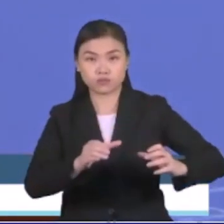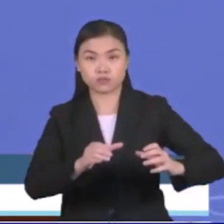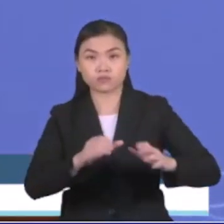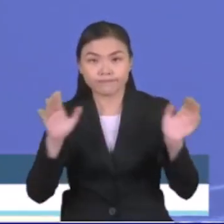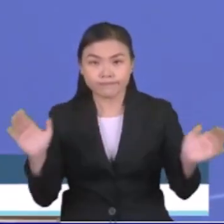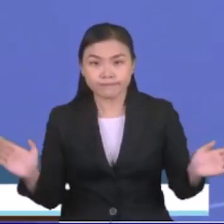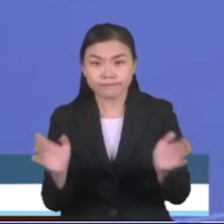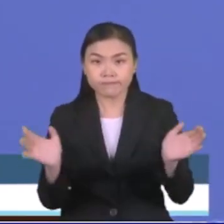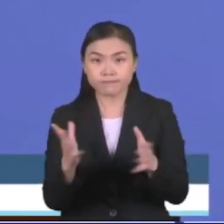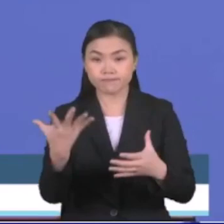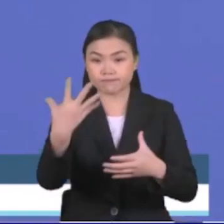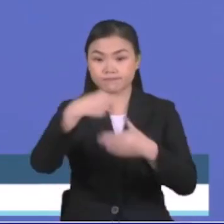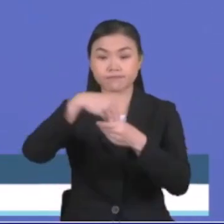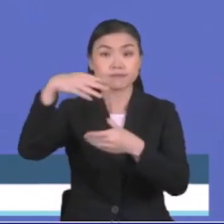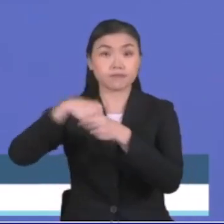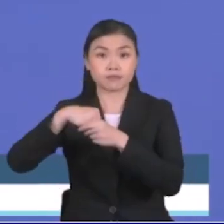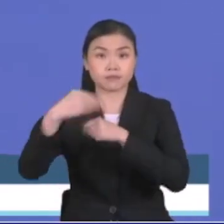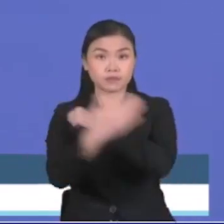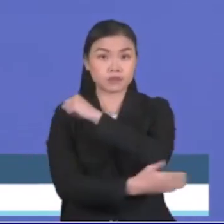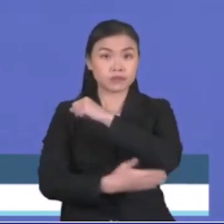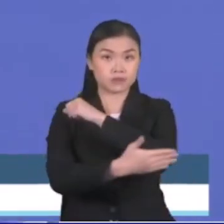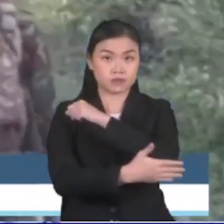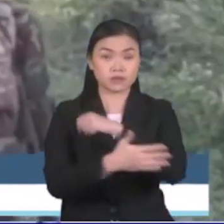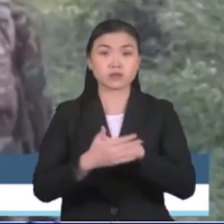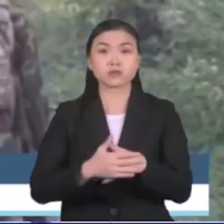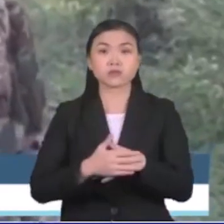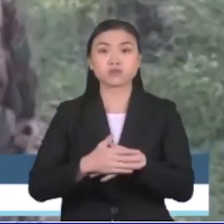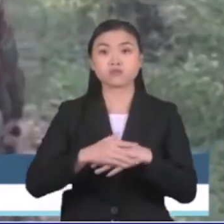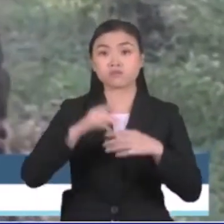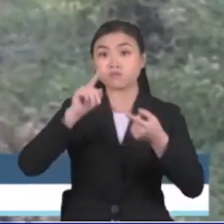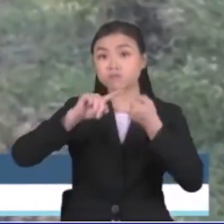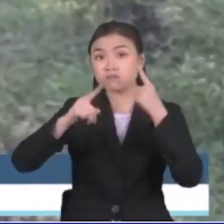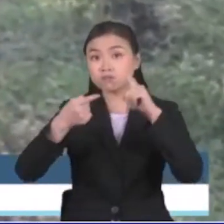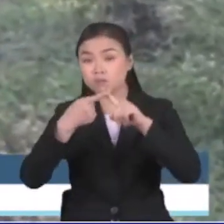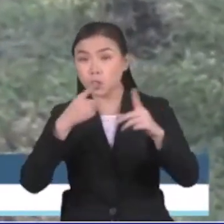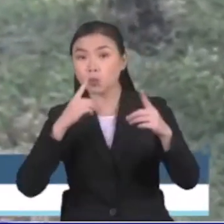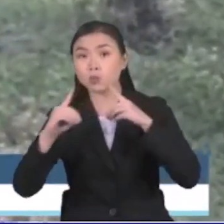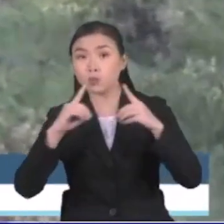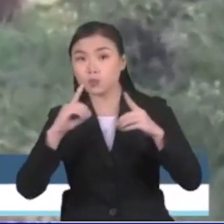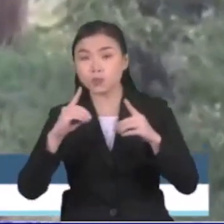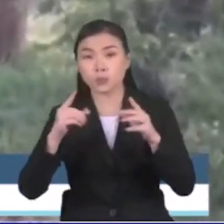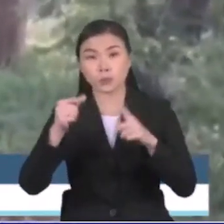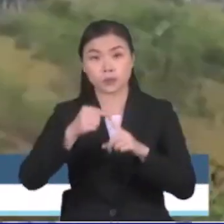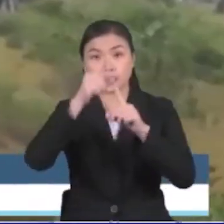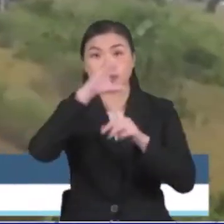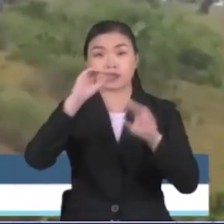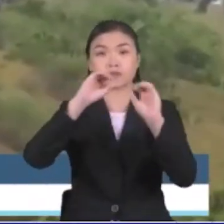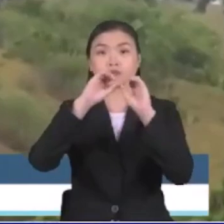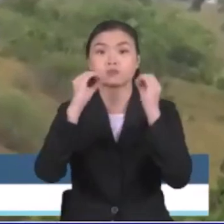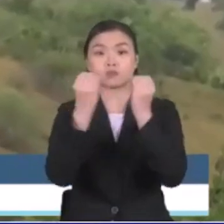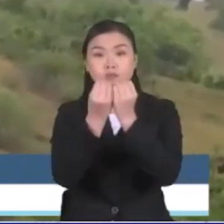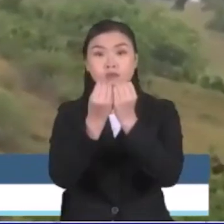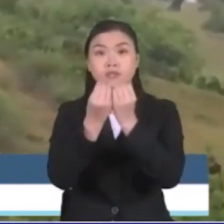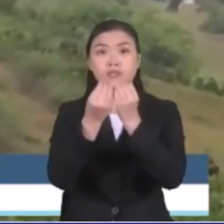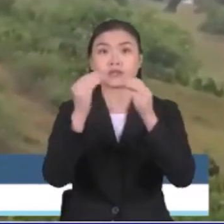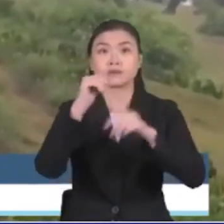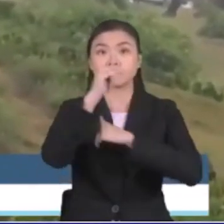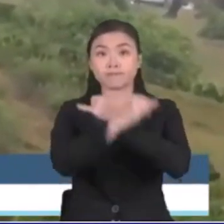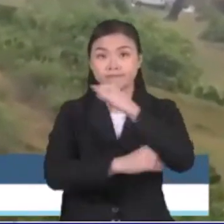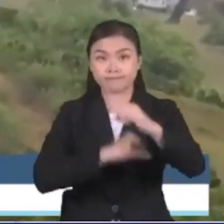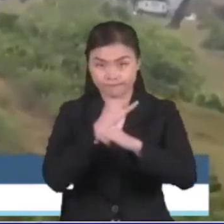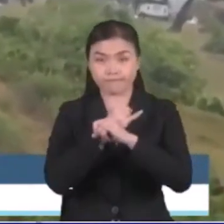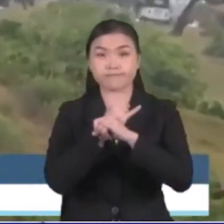ASEAN komited untuk menggalakkan pelibatan negara anggota, rakan dialog utama dan organisasi